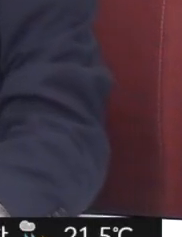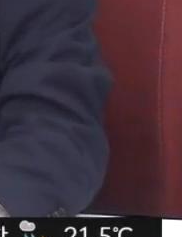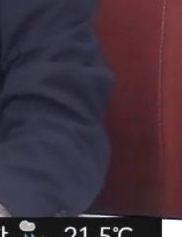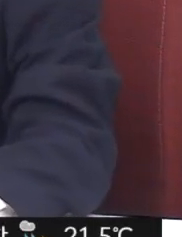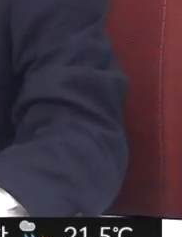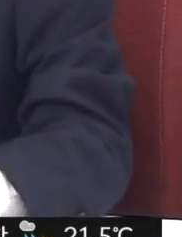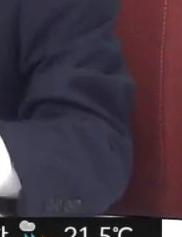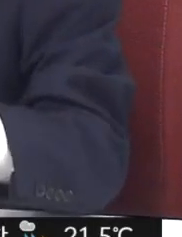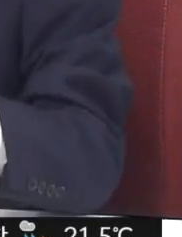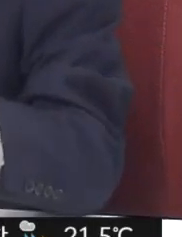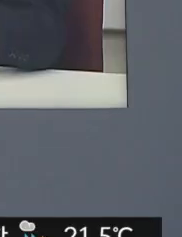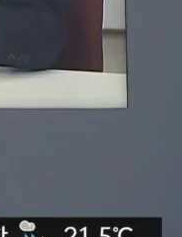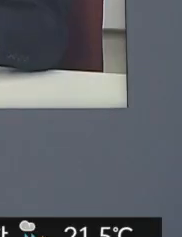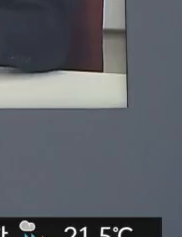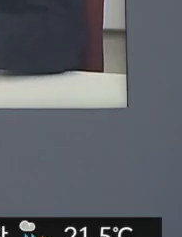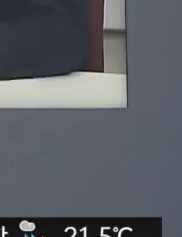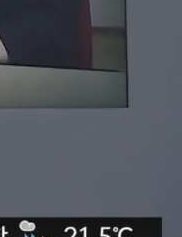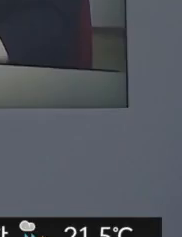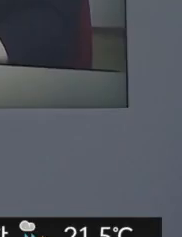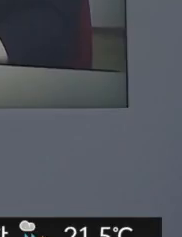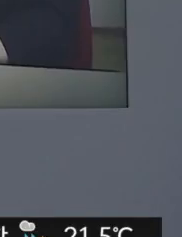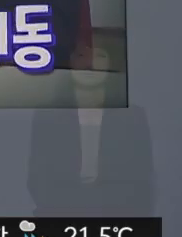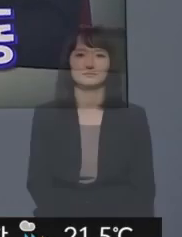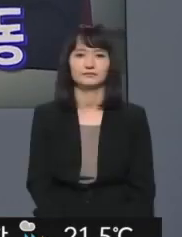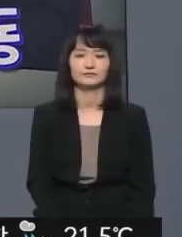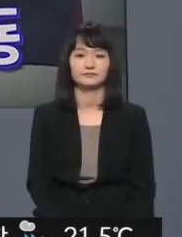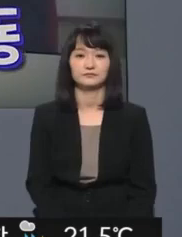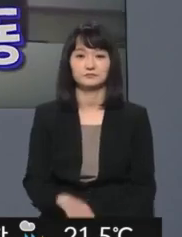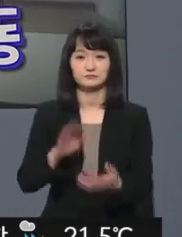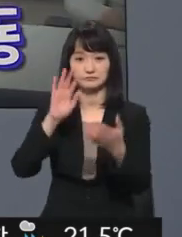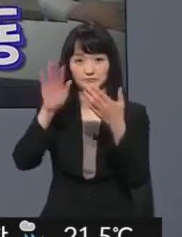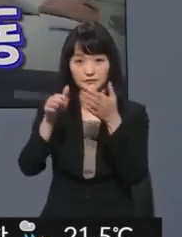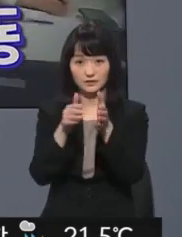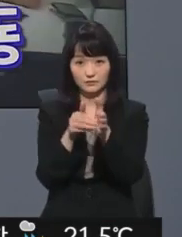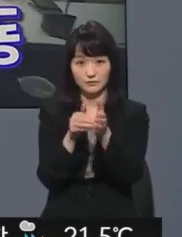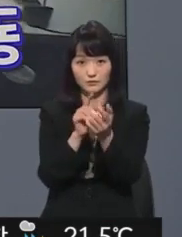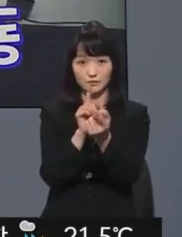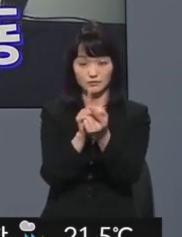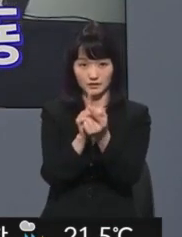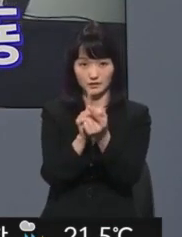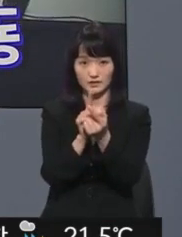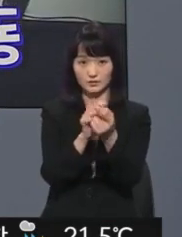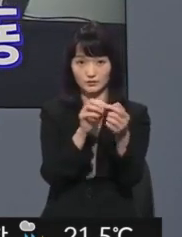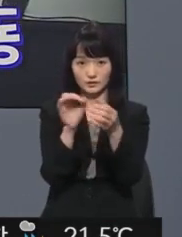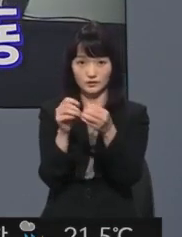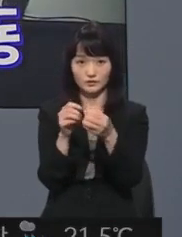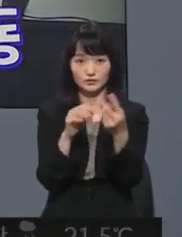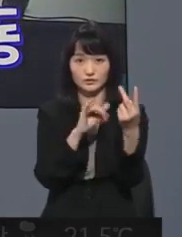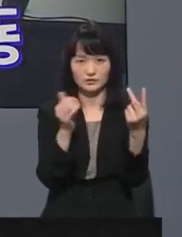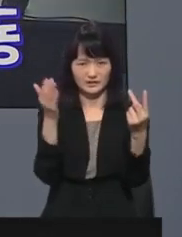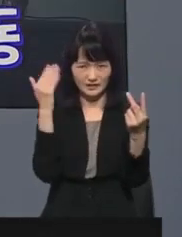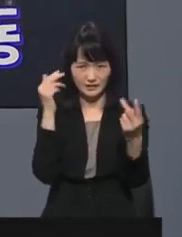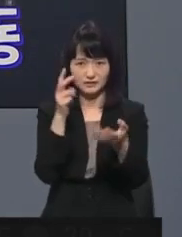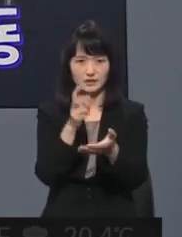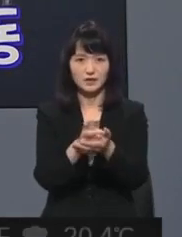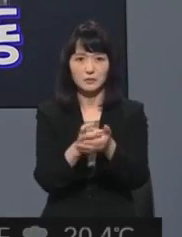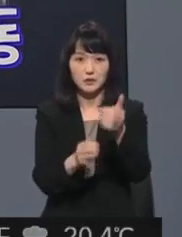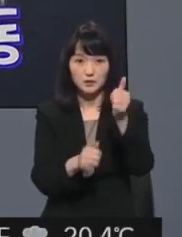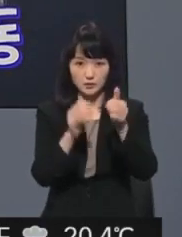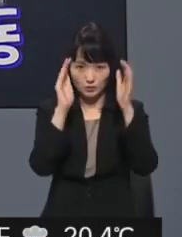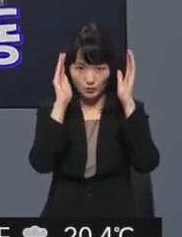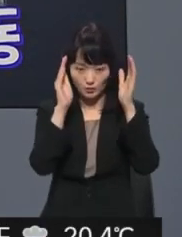그렇게 하겠습니다. 이후에 비공개로 진행된 회동에선 두 사람이 과거 사법고시 공부를 함께했던